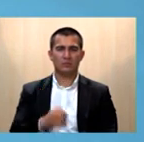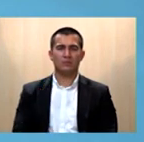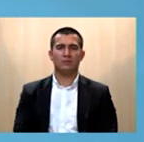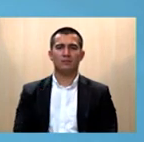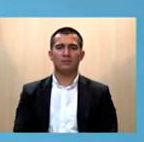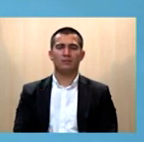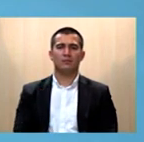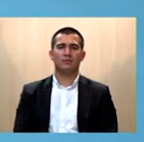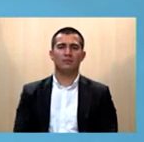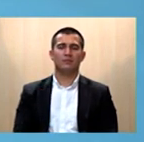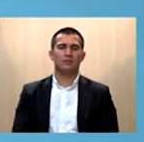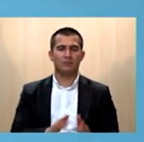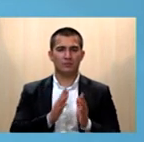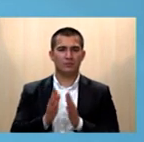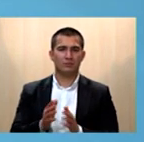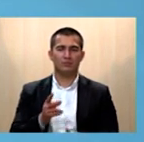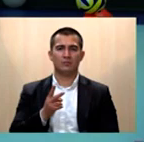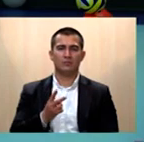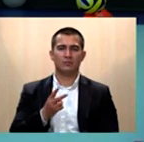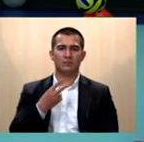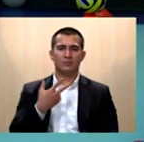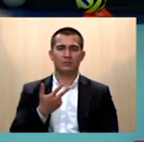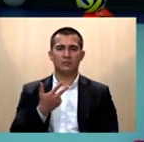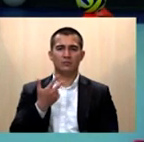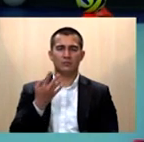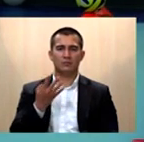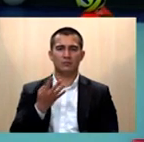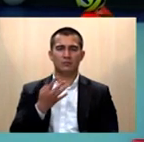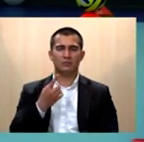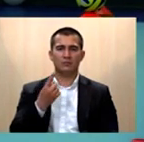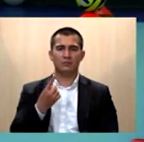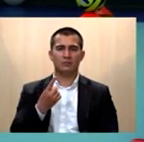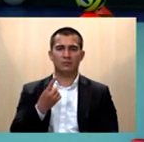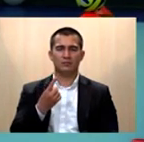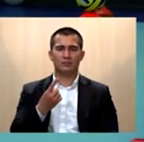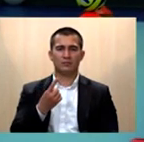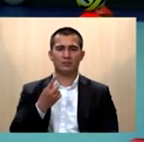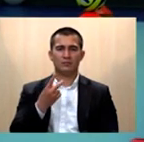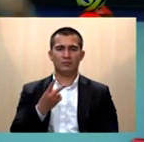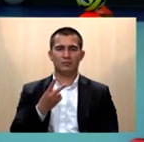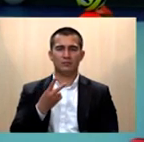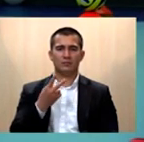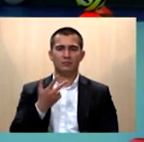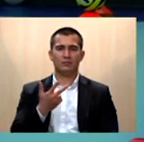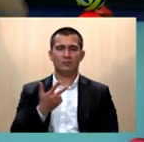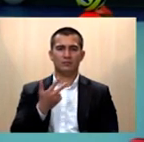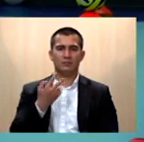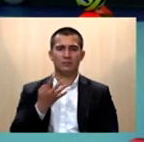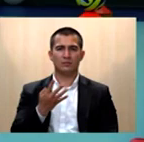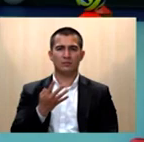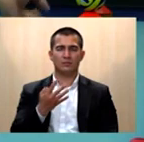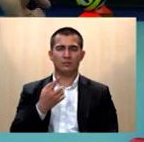4 tirsaklarimizni aylantiramiz. 1 2 3 4 tashqari qism 1 2